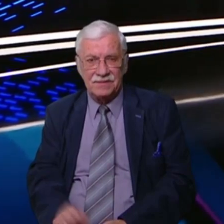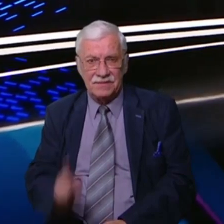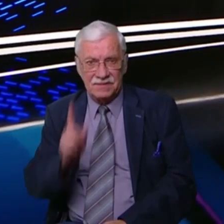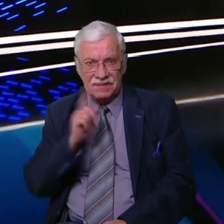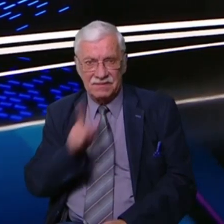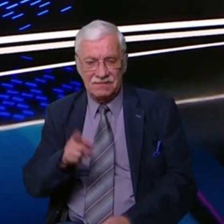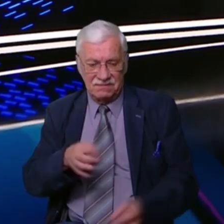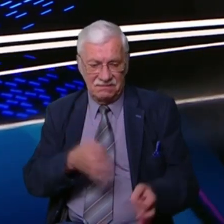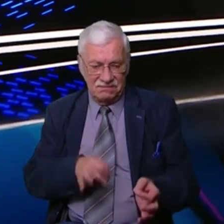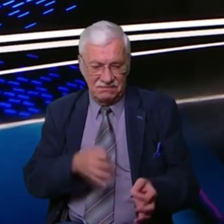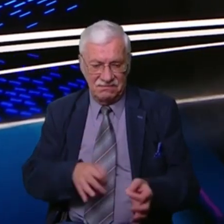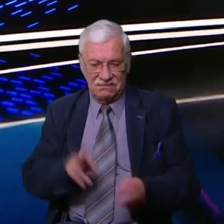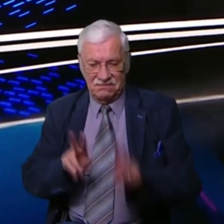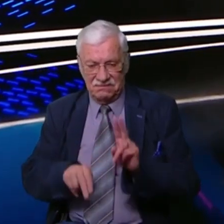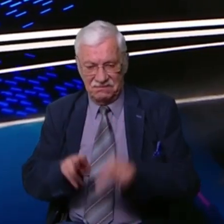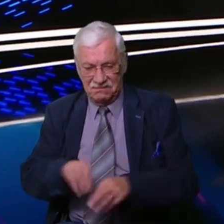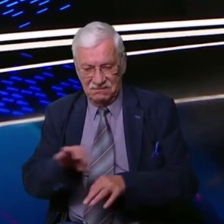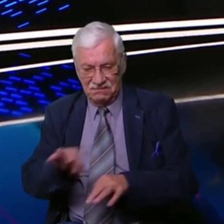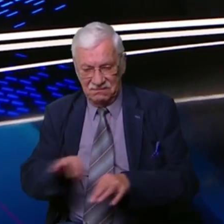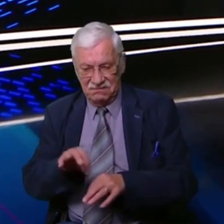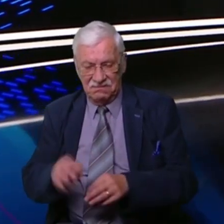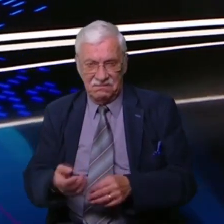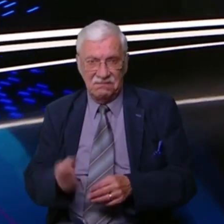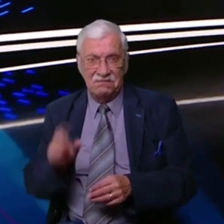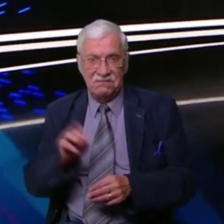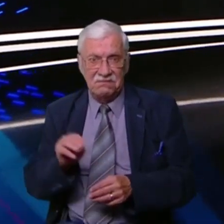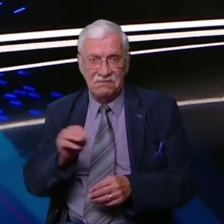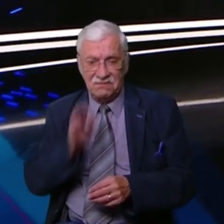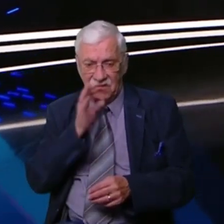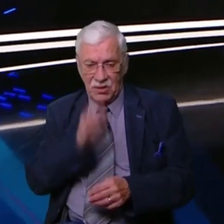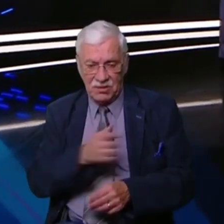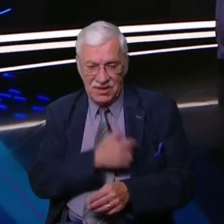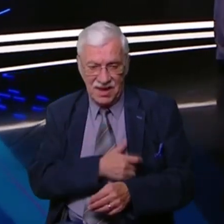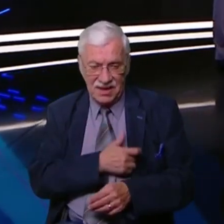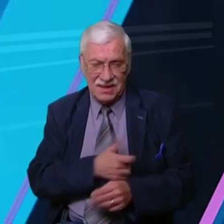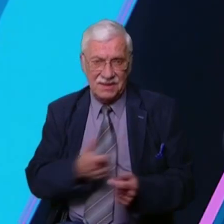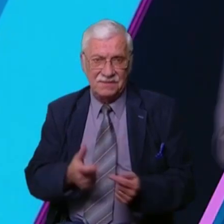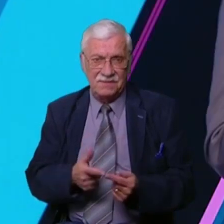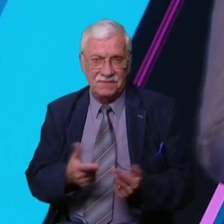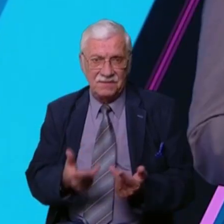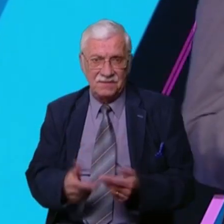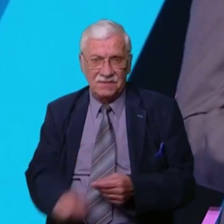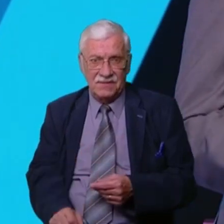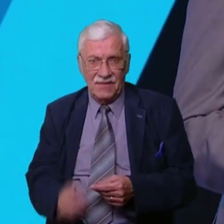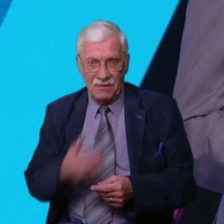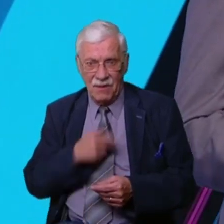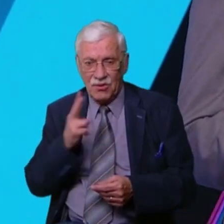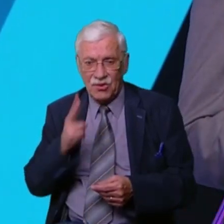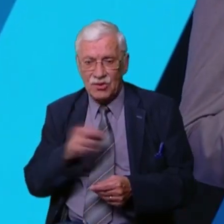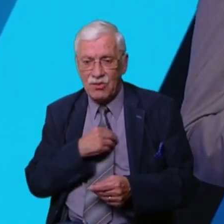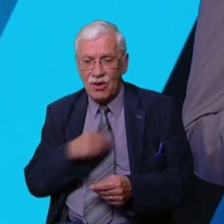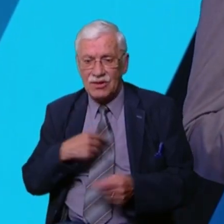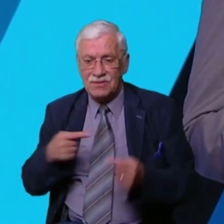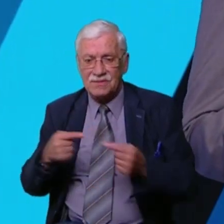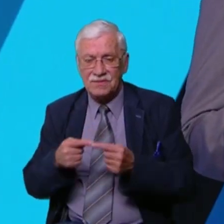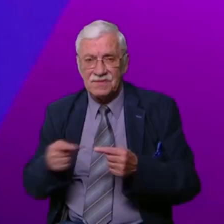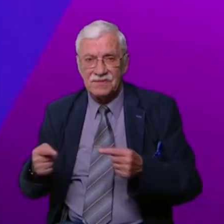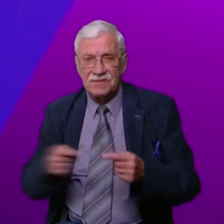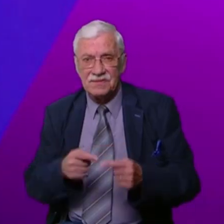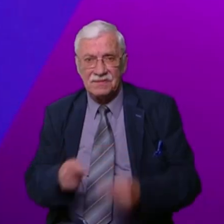Gitarzysta, kucharz, co jeszcze? Człowiek dobrego serca. Mamy jakiś polski odpowiednik, jak sądzisz?